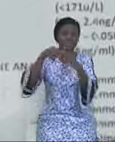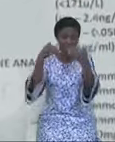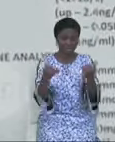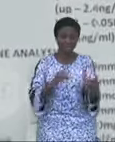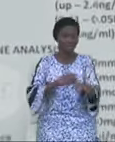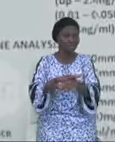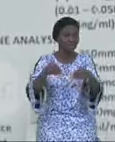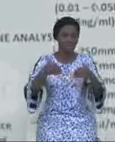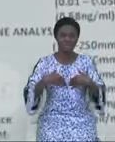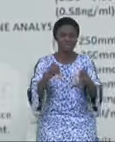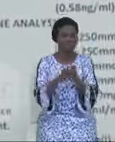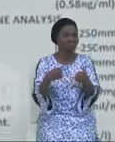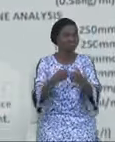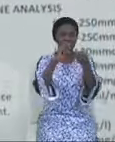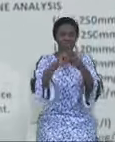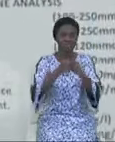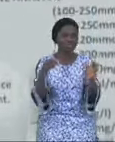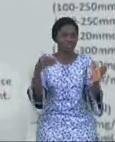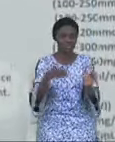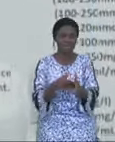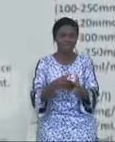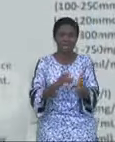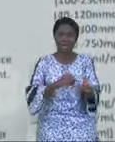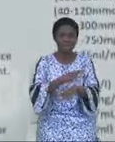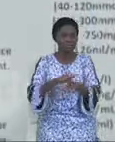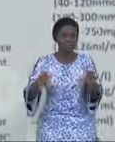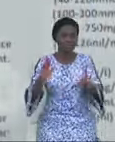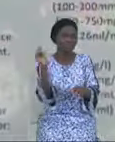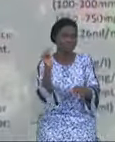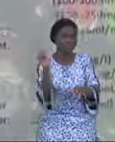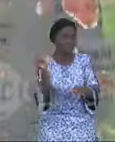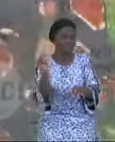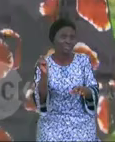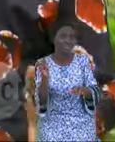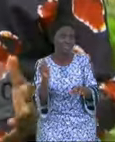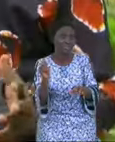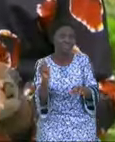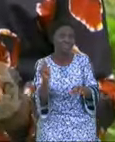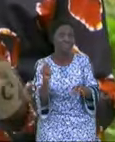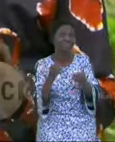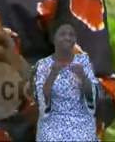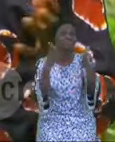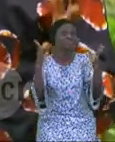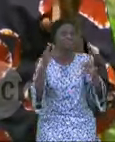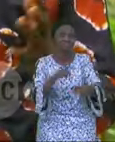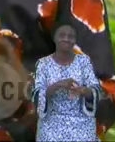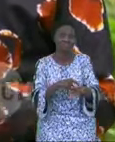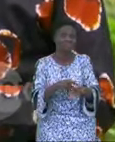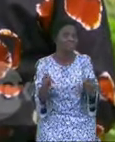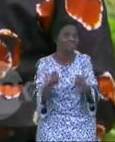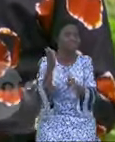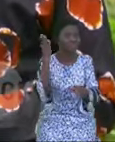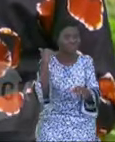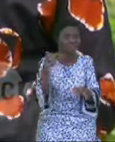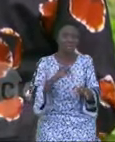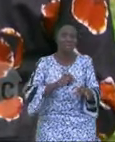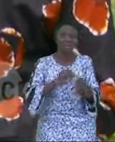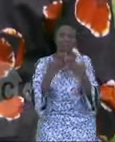je n'ai plus de filles je n'ai rien plus fréquemment comme avant monsieur